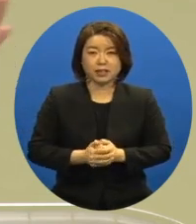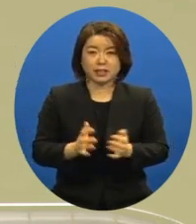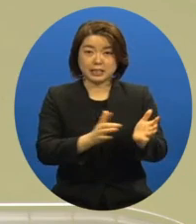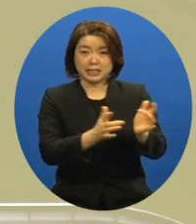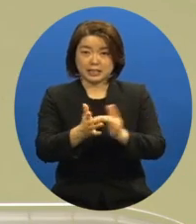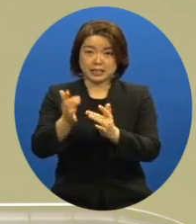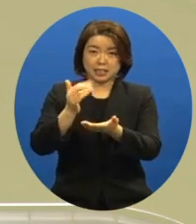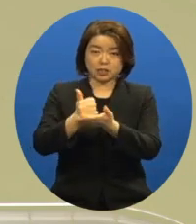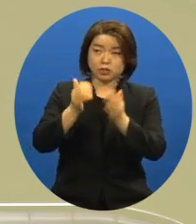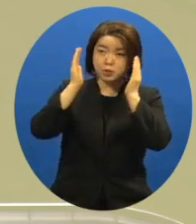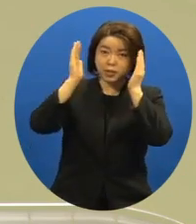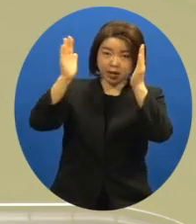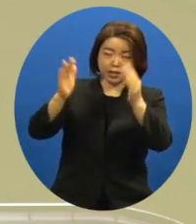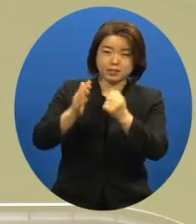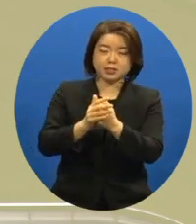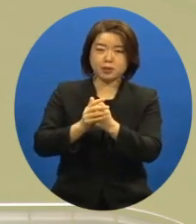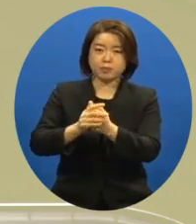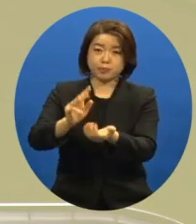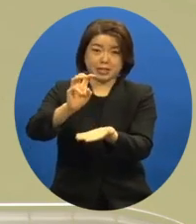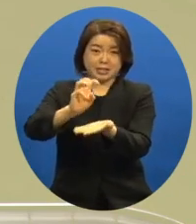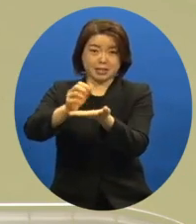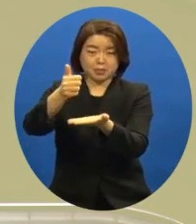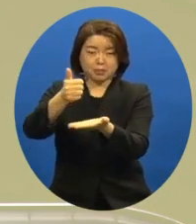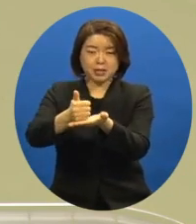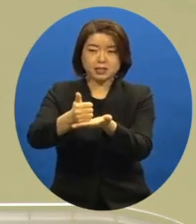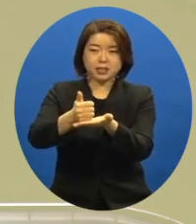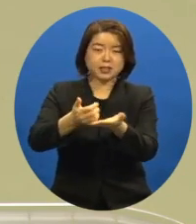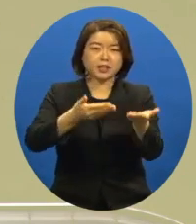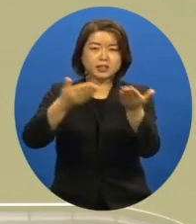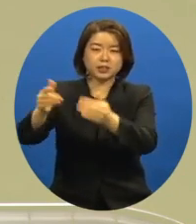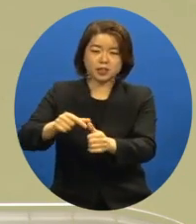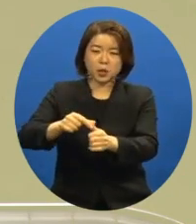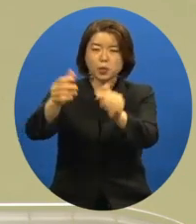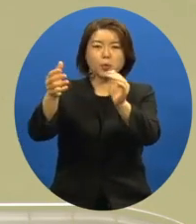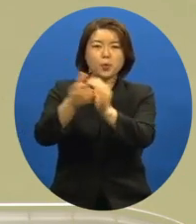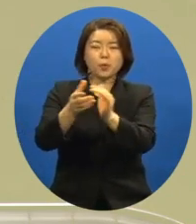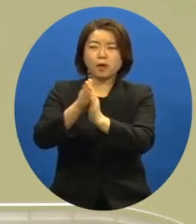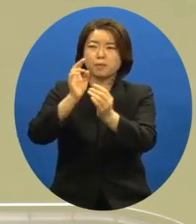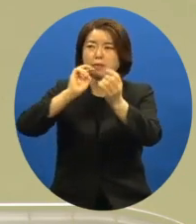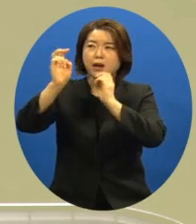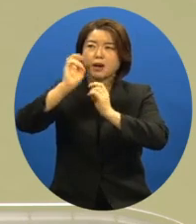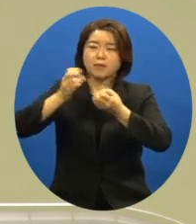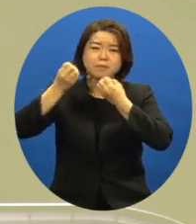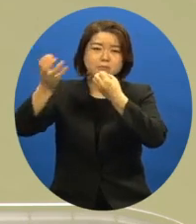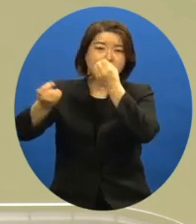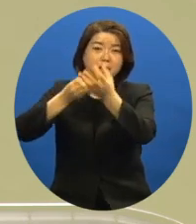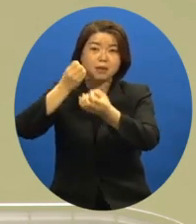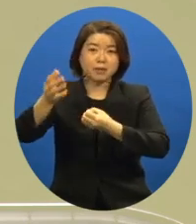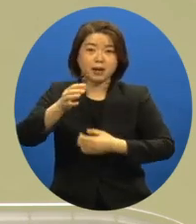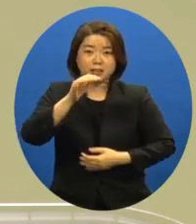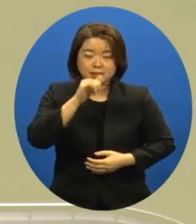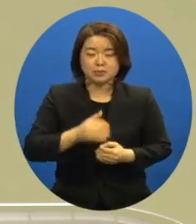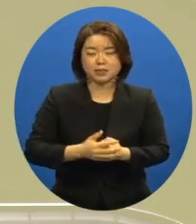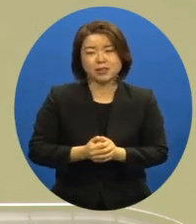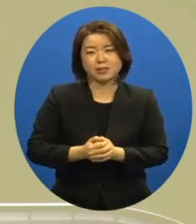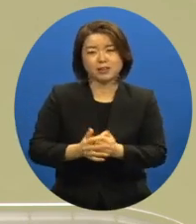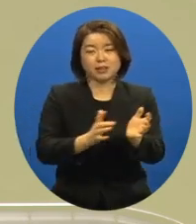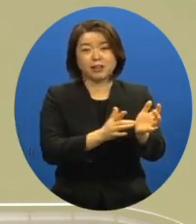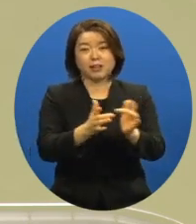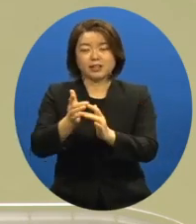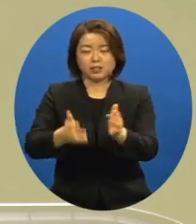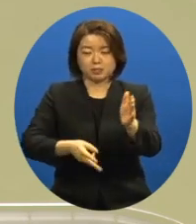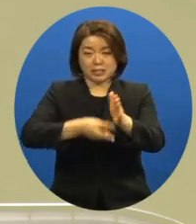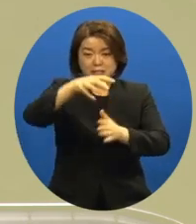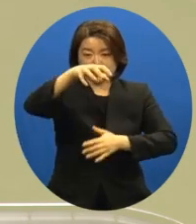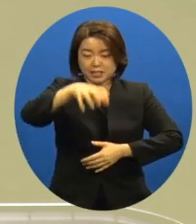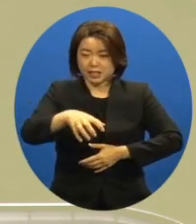향하여 메시아에게 올려드릴 호산나 찬양이 올려지는 예수님이 예루살렘에 입성할 때